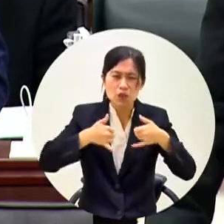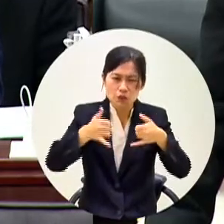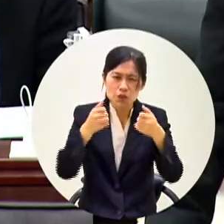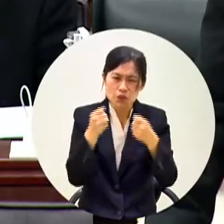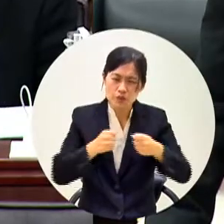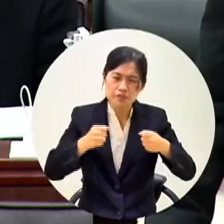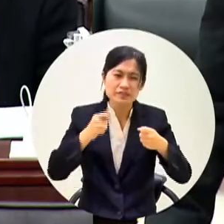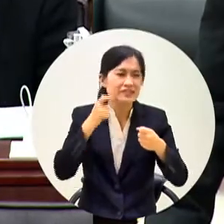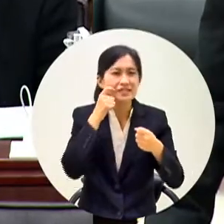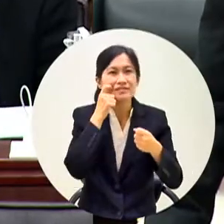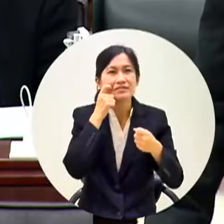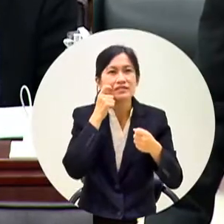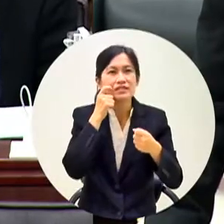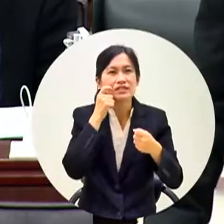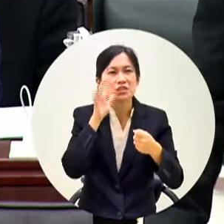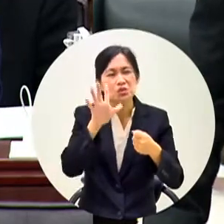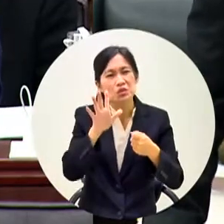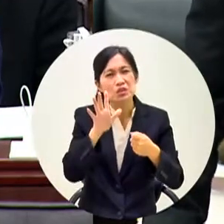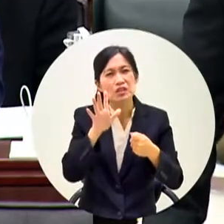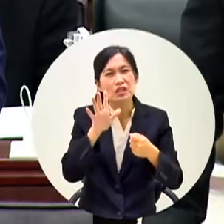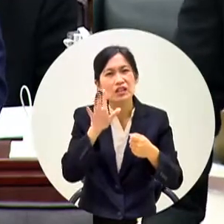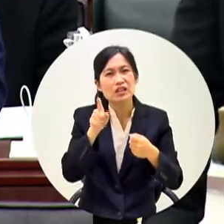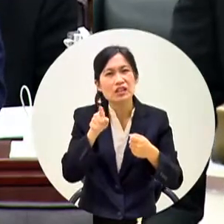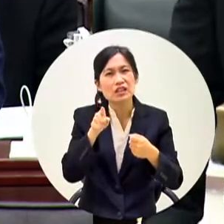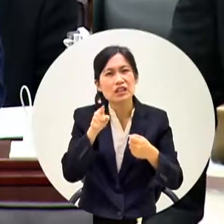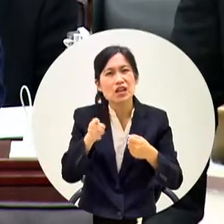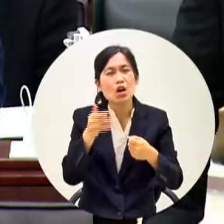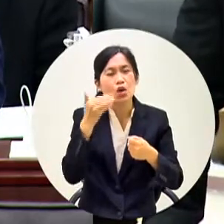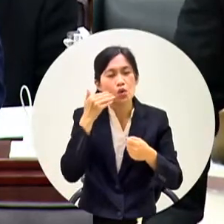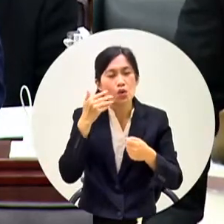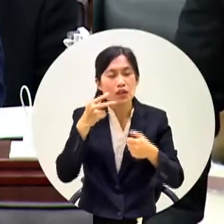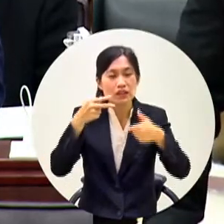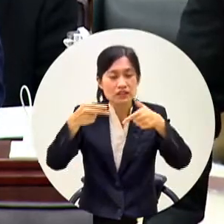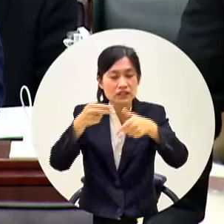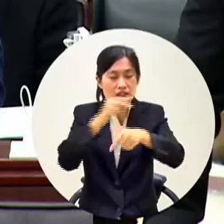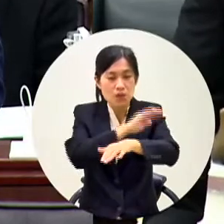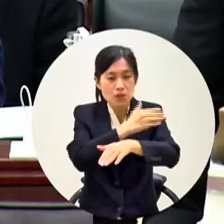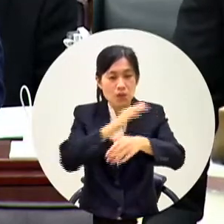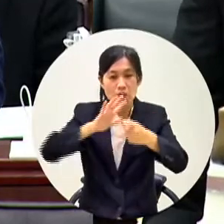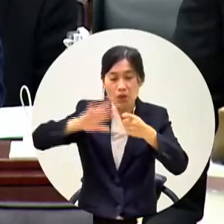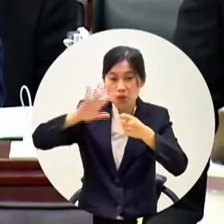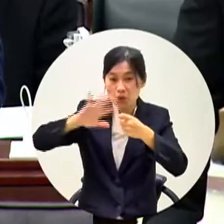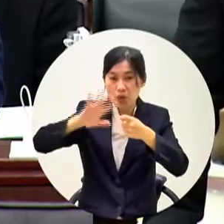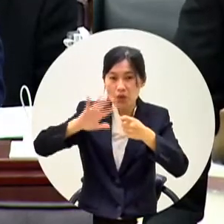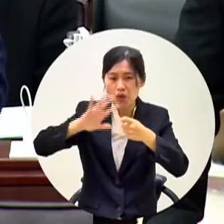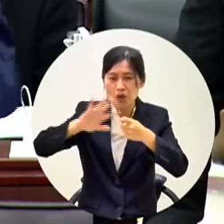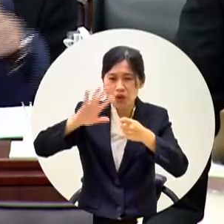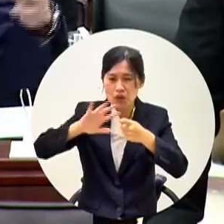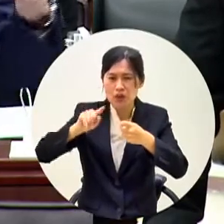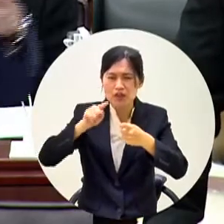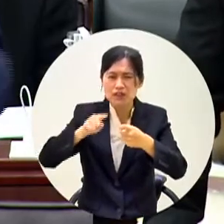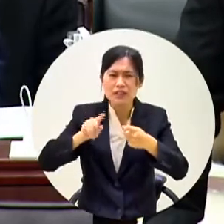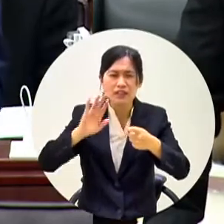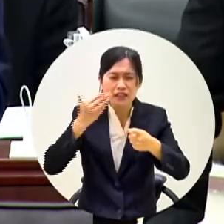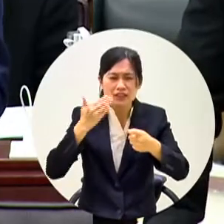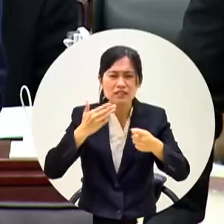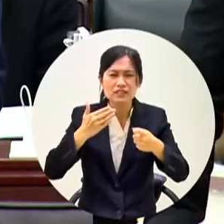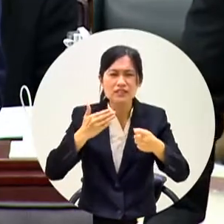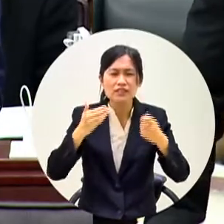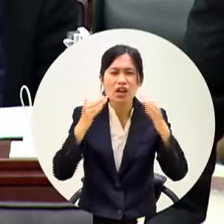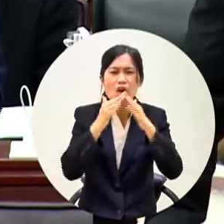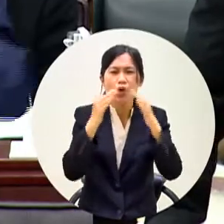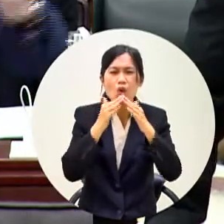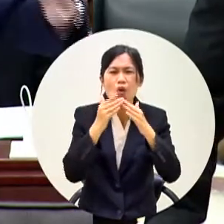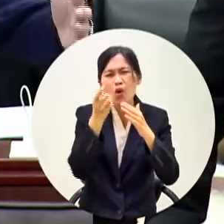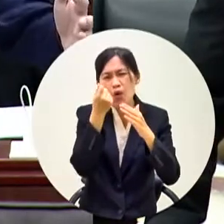有。一定的一个 困难。无，伊你若到仁武高中这站，厝无几间啦。 但是我知啊，但是迄条路若要做